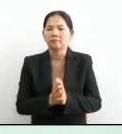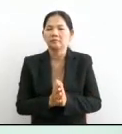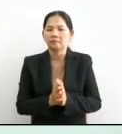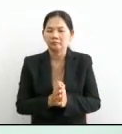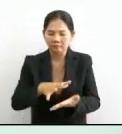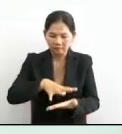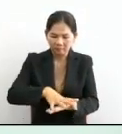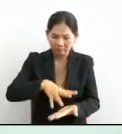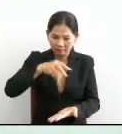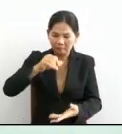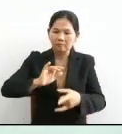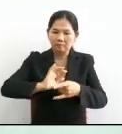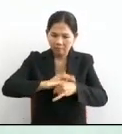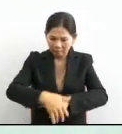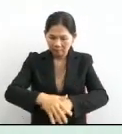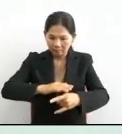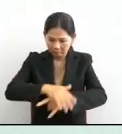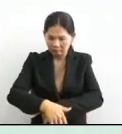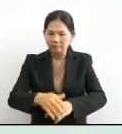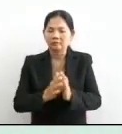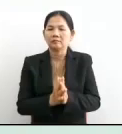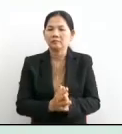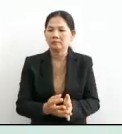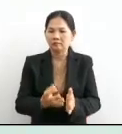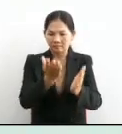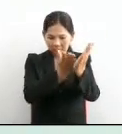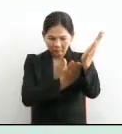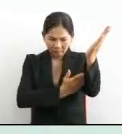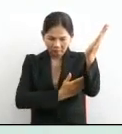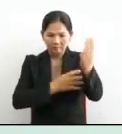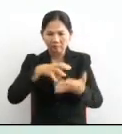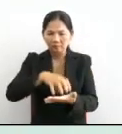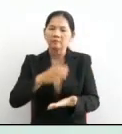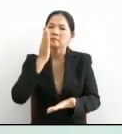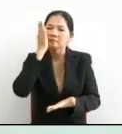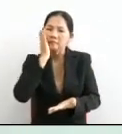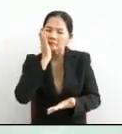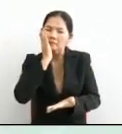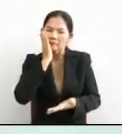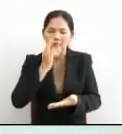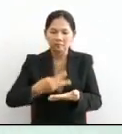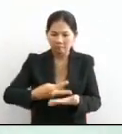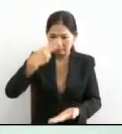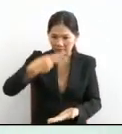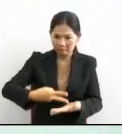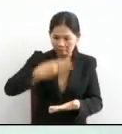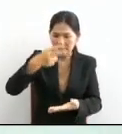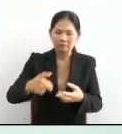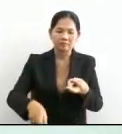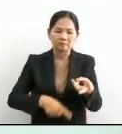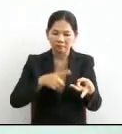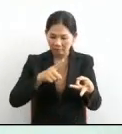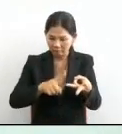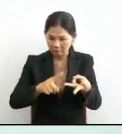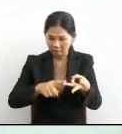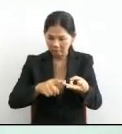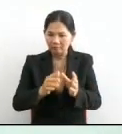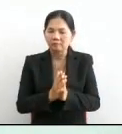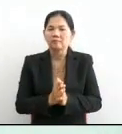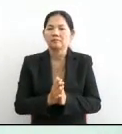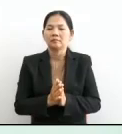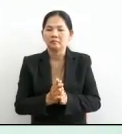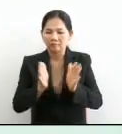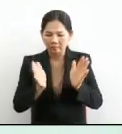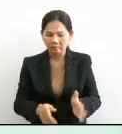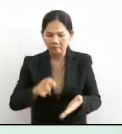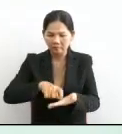dọc mà sáng đầm lồng mí từ thưa chia nồng tăng nồng tái mì chà chấm lại tìm bảy bán chia cả